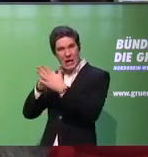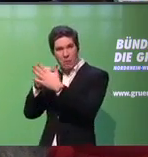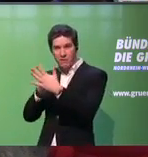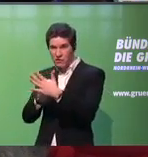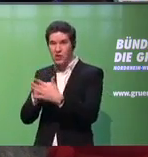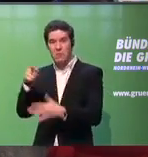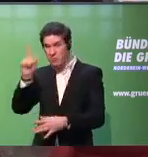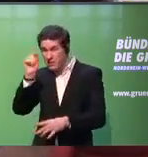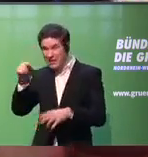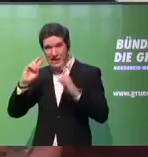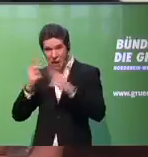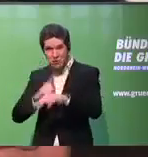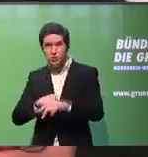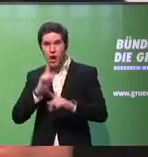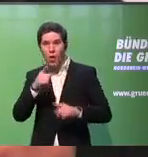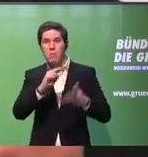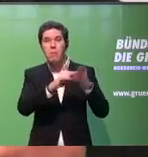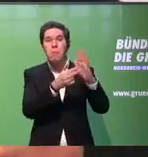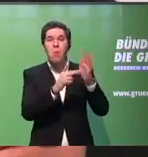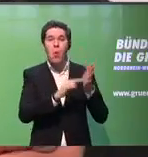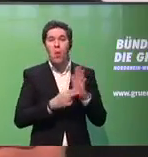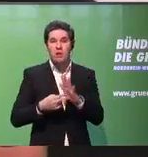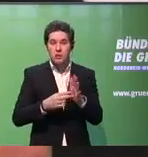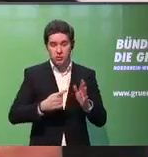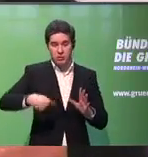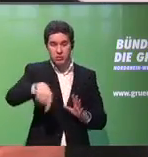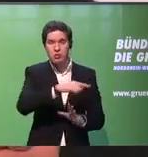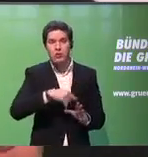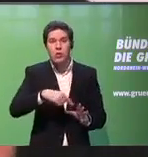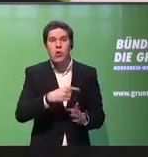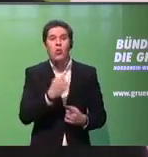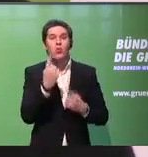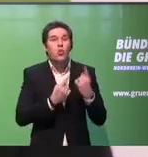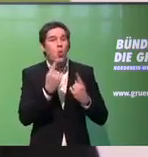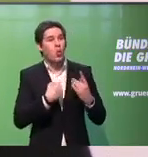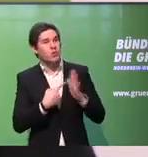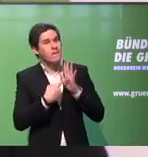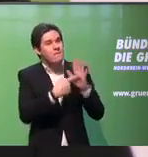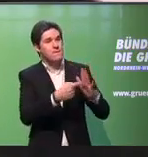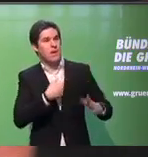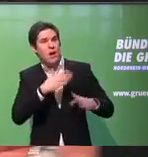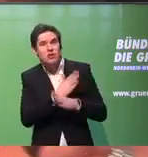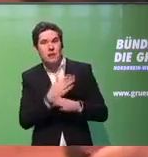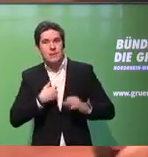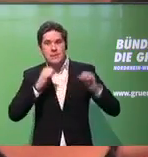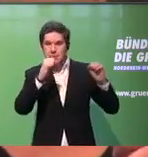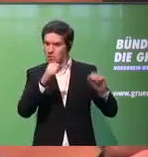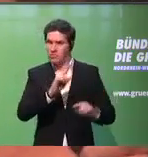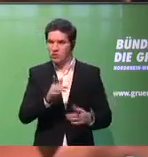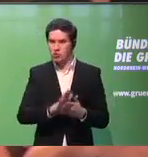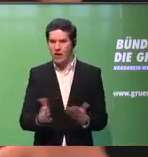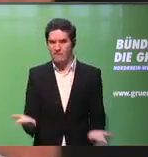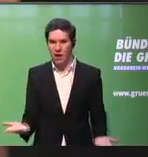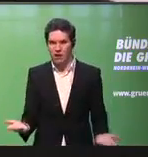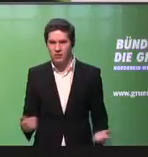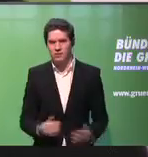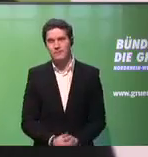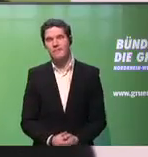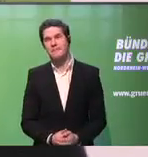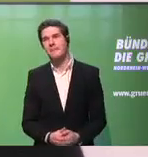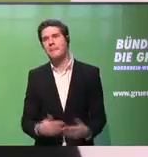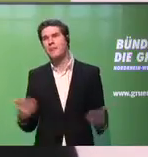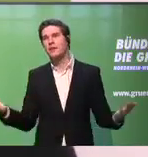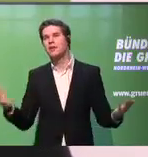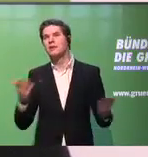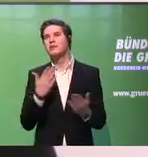politische grüne Entscheidungen oder grüne Interessen durchzudrücken. bringen. Für uns ist die Frage des